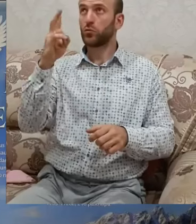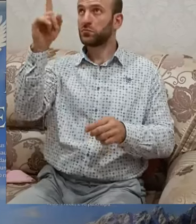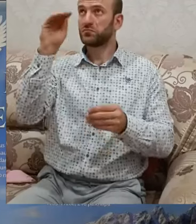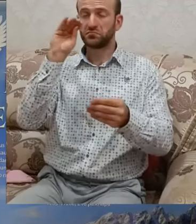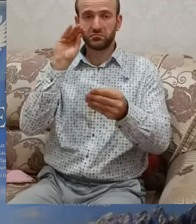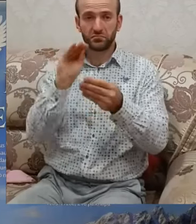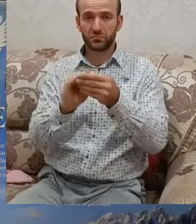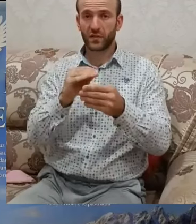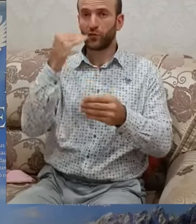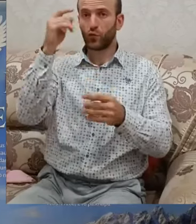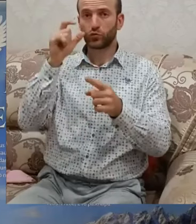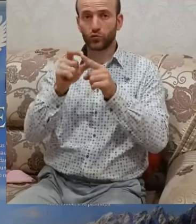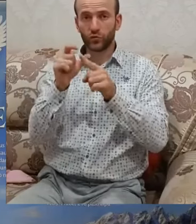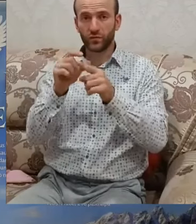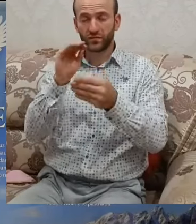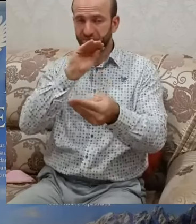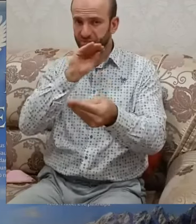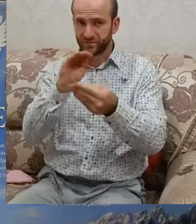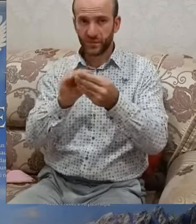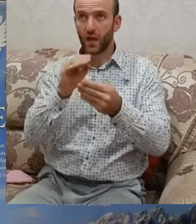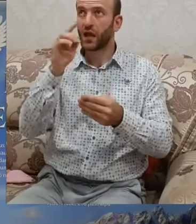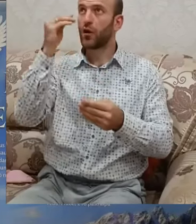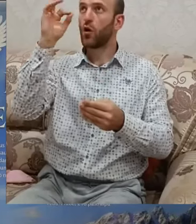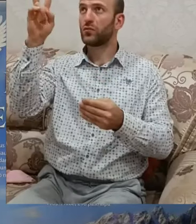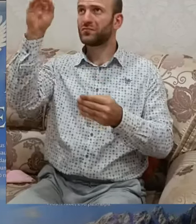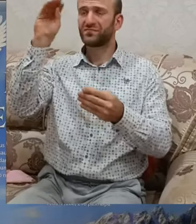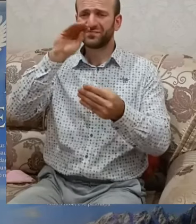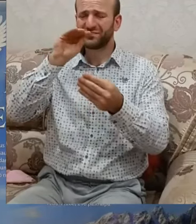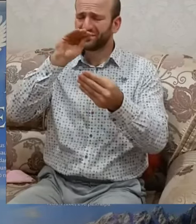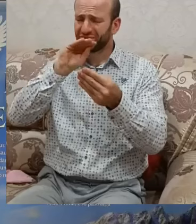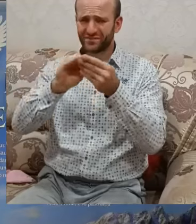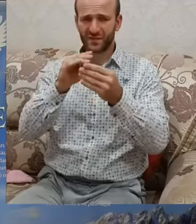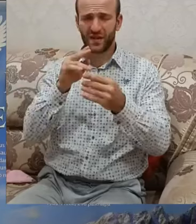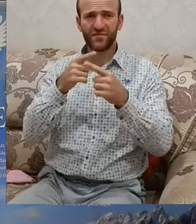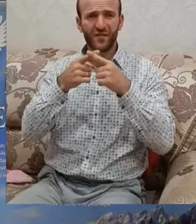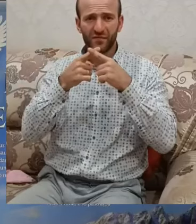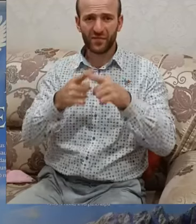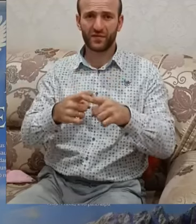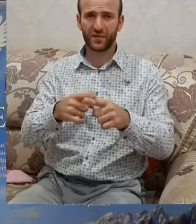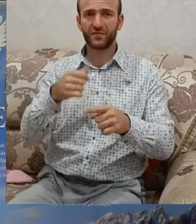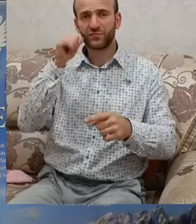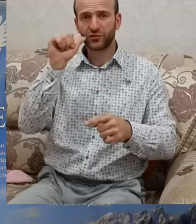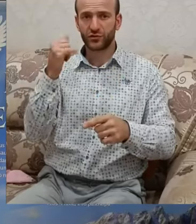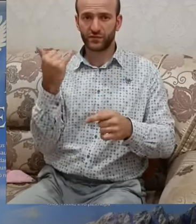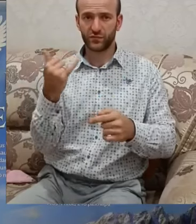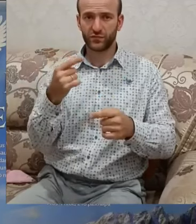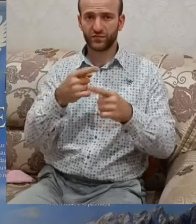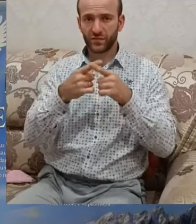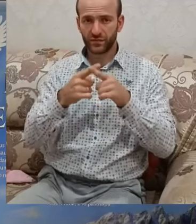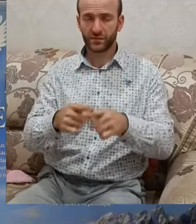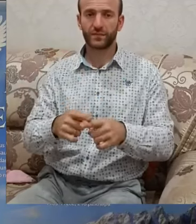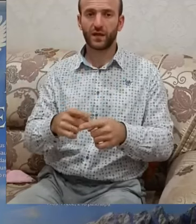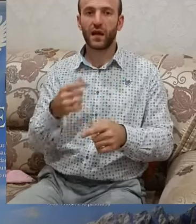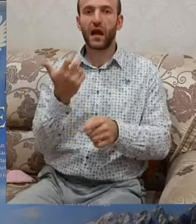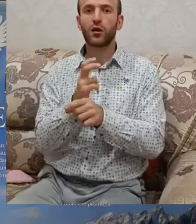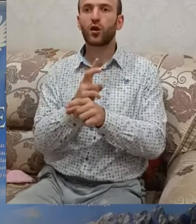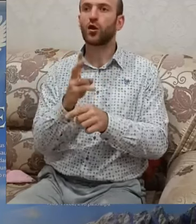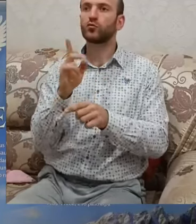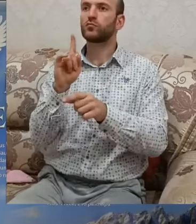Vakar, šiandien ir вчера, сегодня и во веки. Tai nežinia 65 metų. Это не послание 65